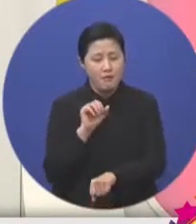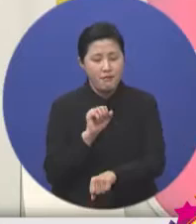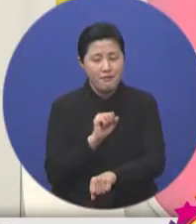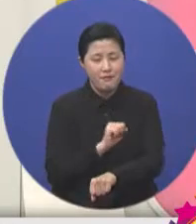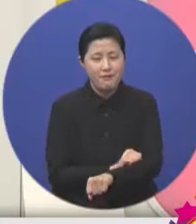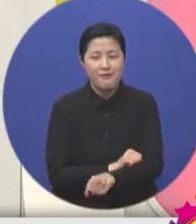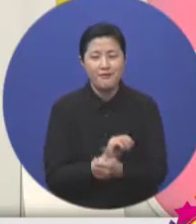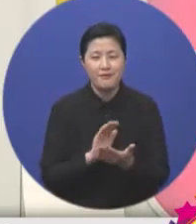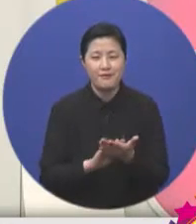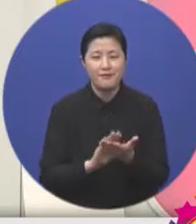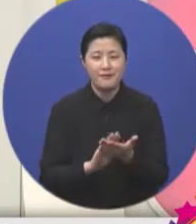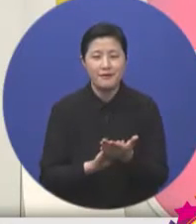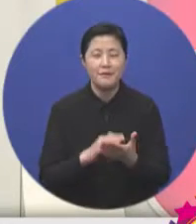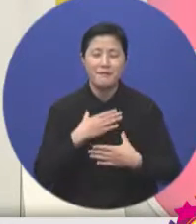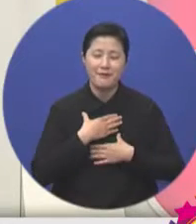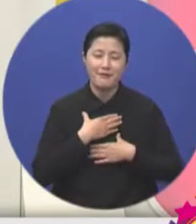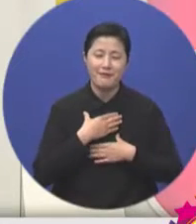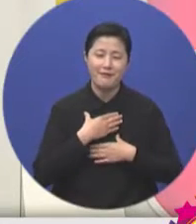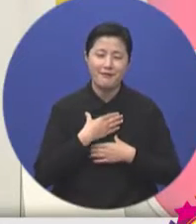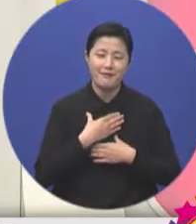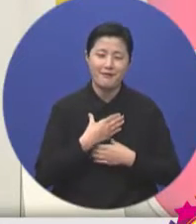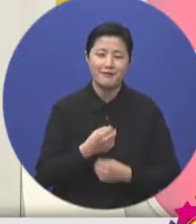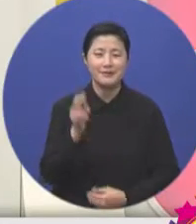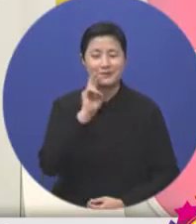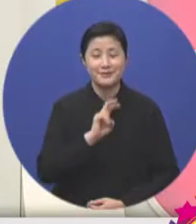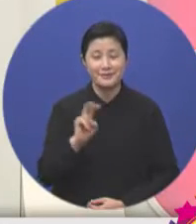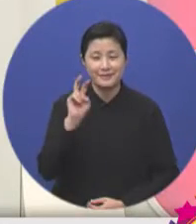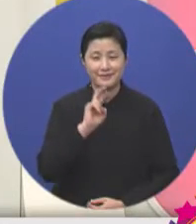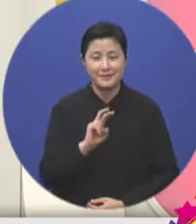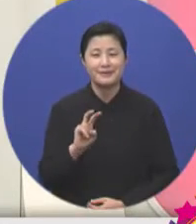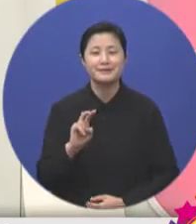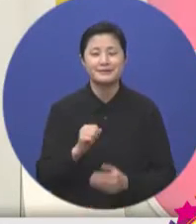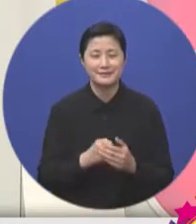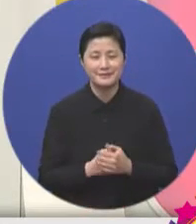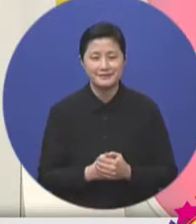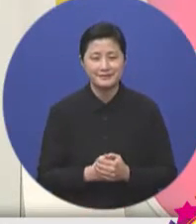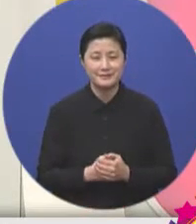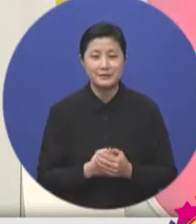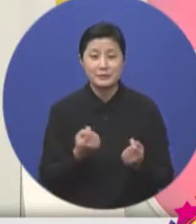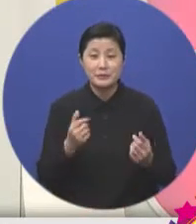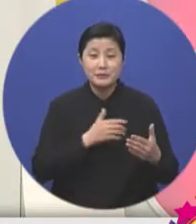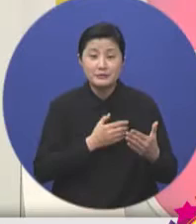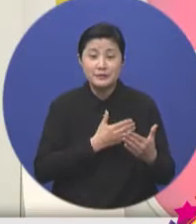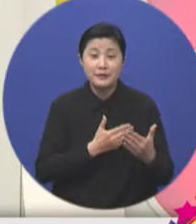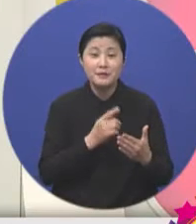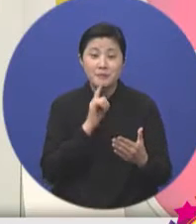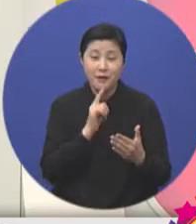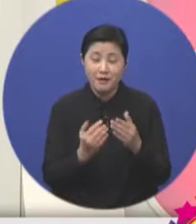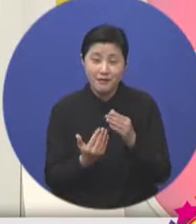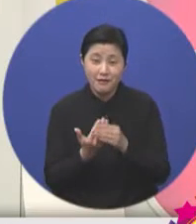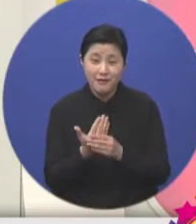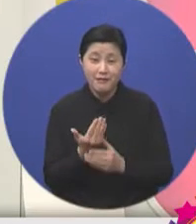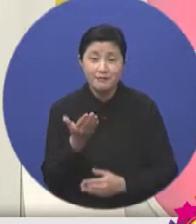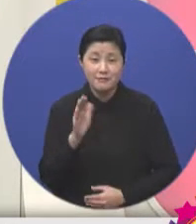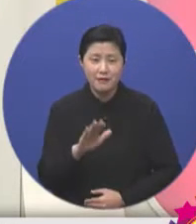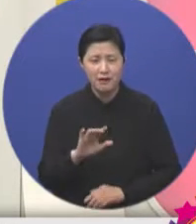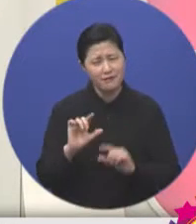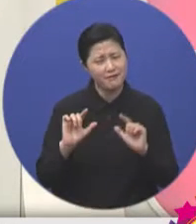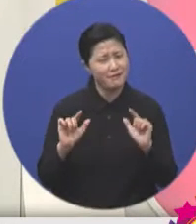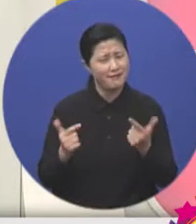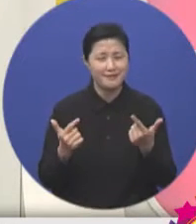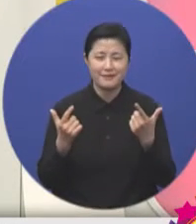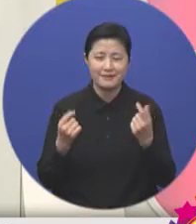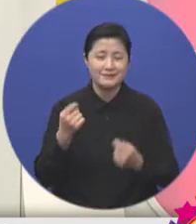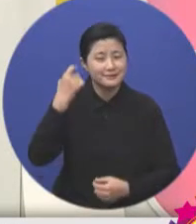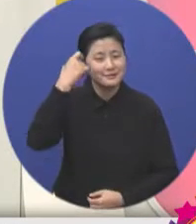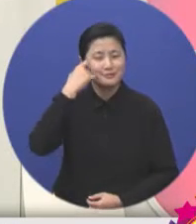잘하시다. 편안하시게 아주 편안하게 아주 잘하십니다. 조금 떨린다고 하셨던 것 같기도 하고 아닌 것 같기도 한데